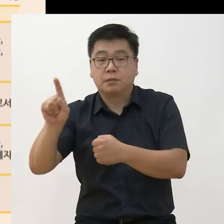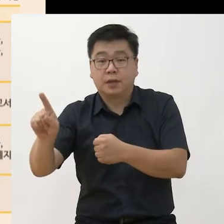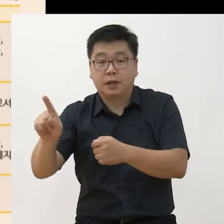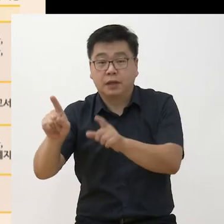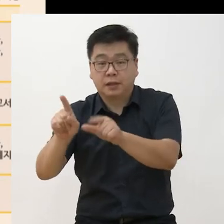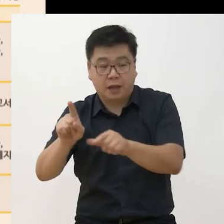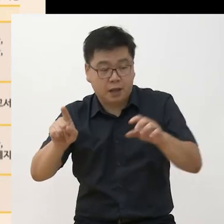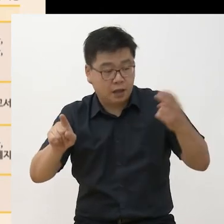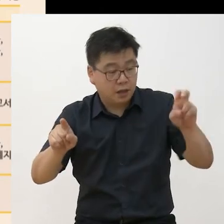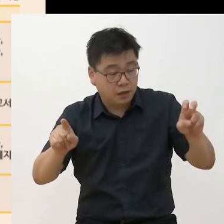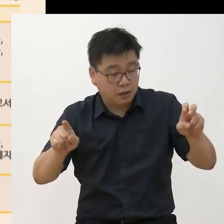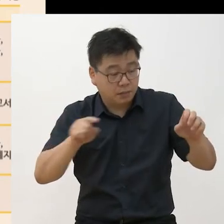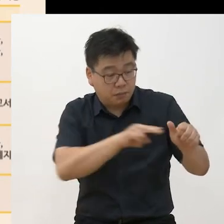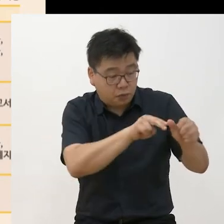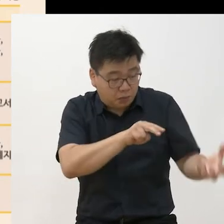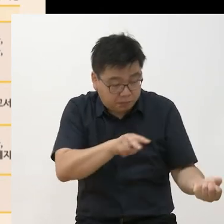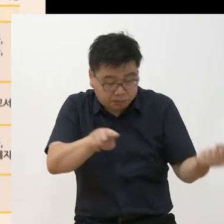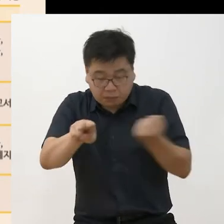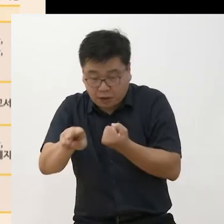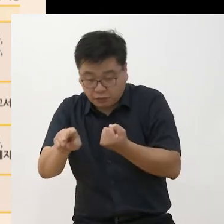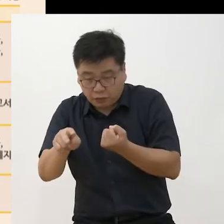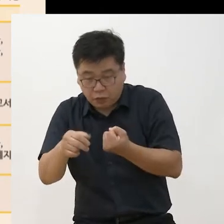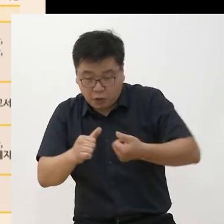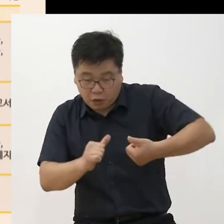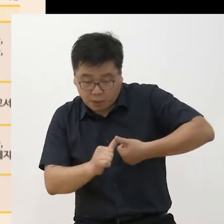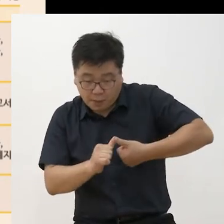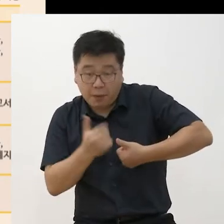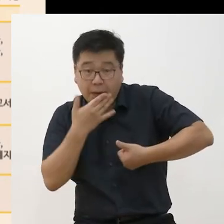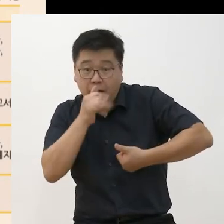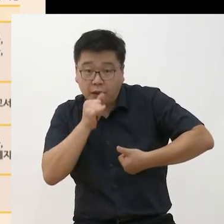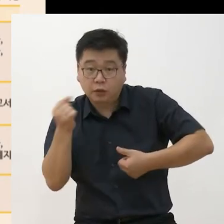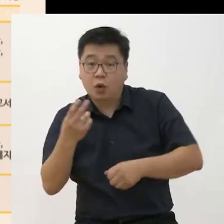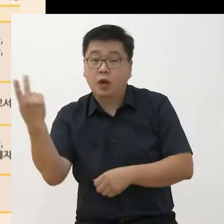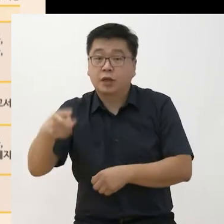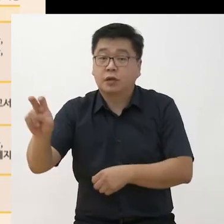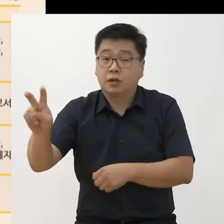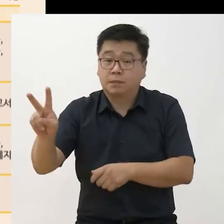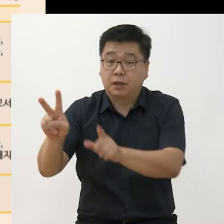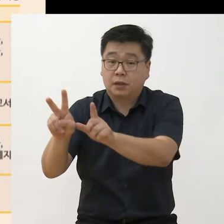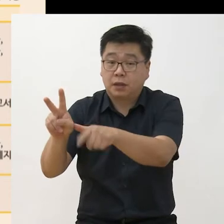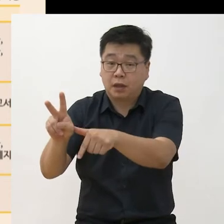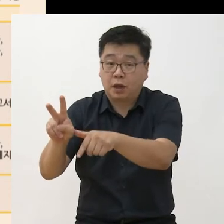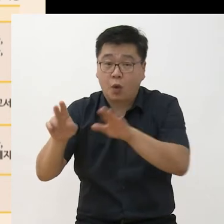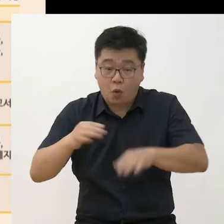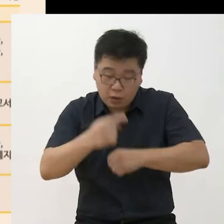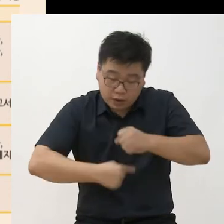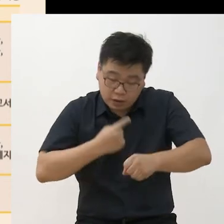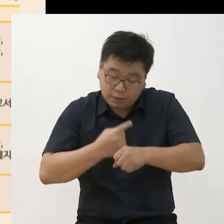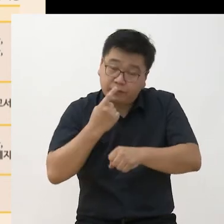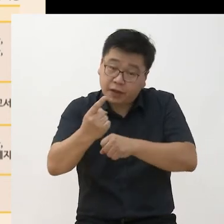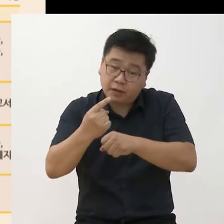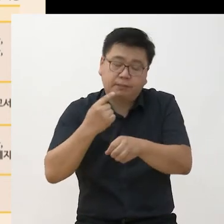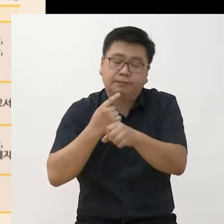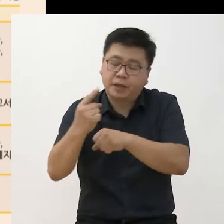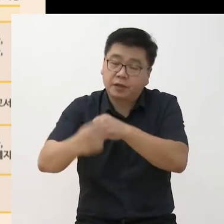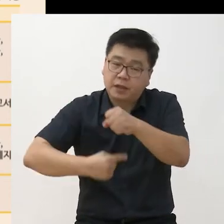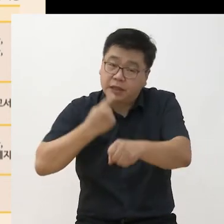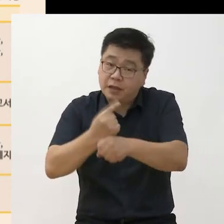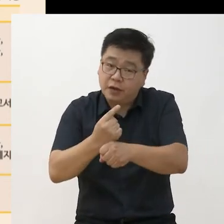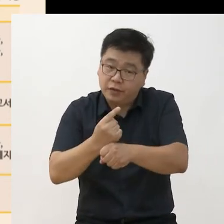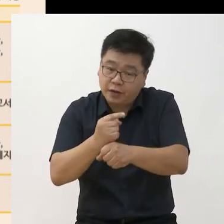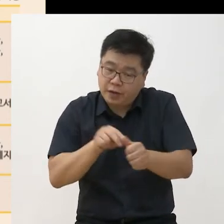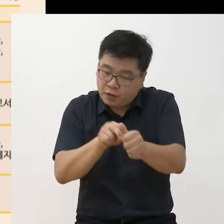자료로 활용을 할 수 있도록 하고요. 2021년도 사업에 대해서는 저희가 연간 모니터링 평가를 한 다음에